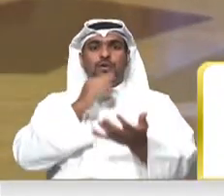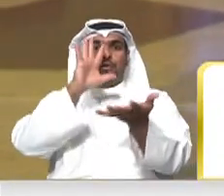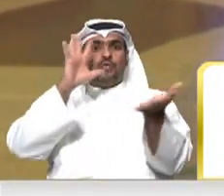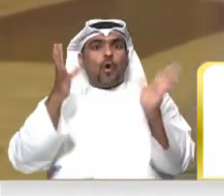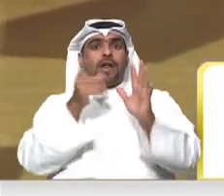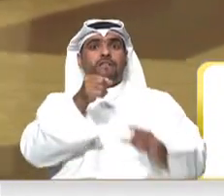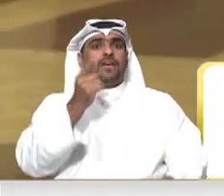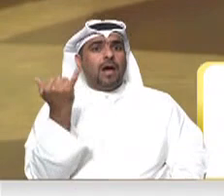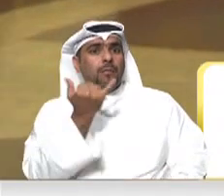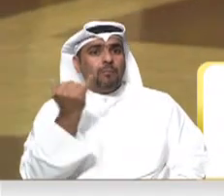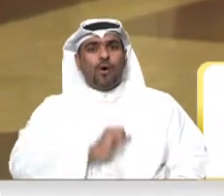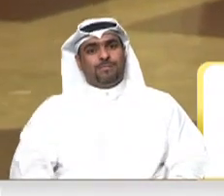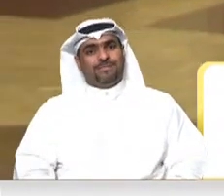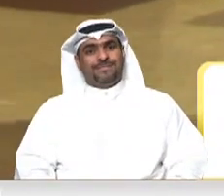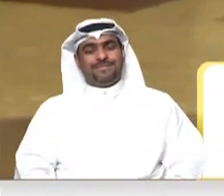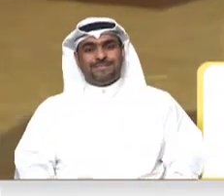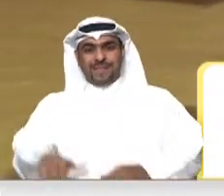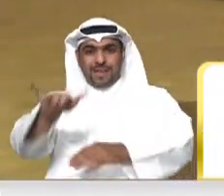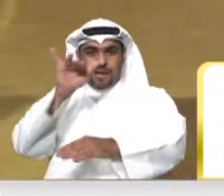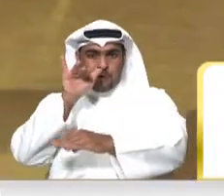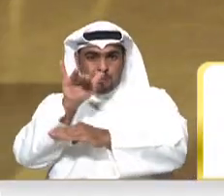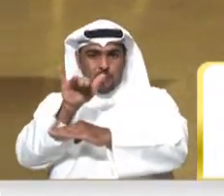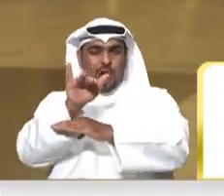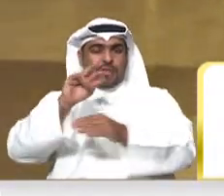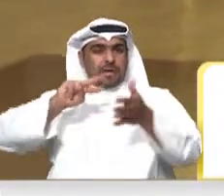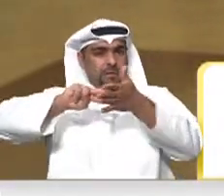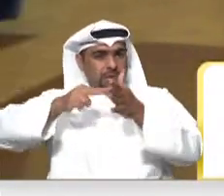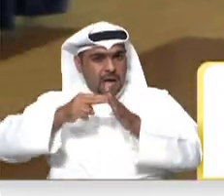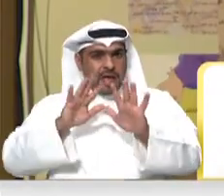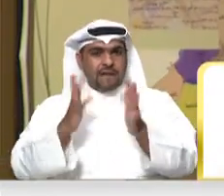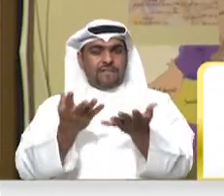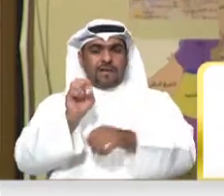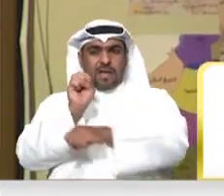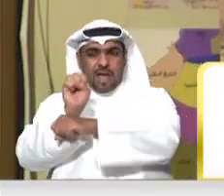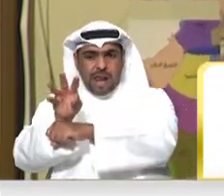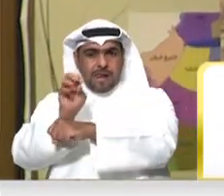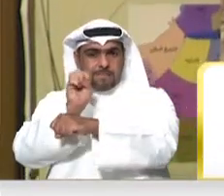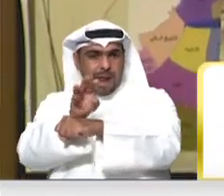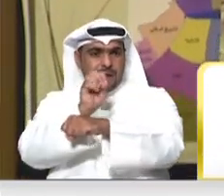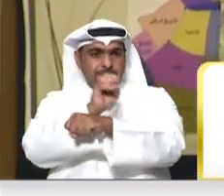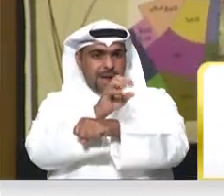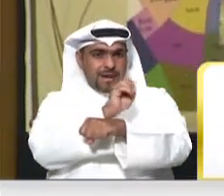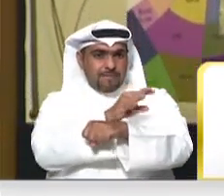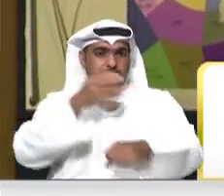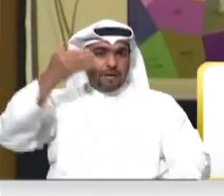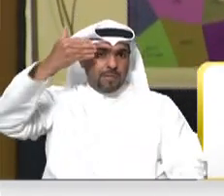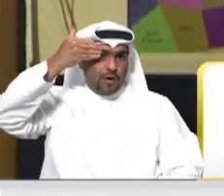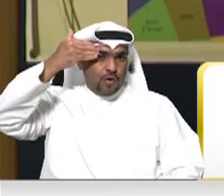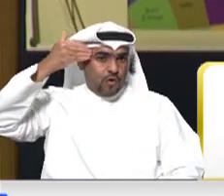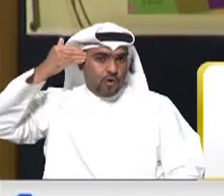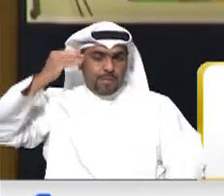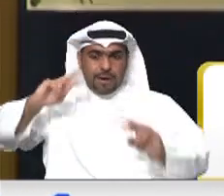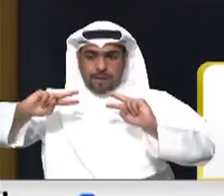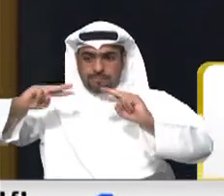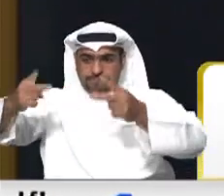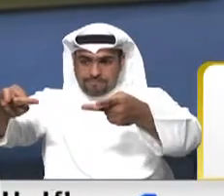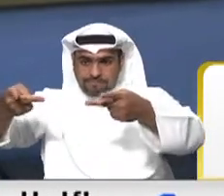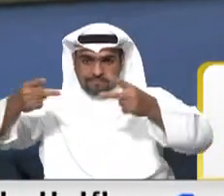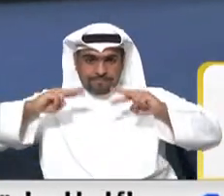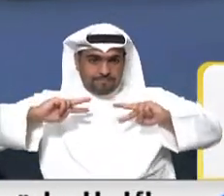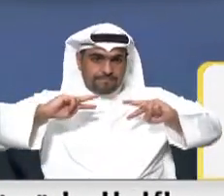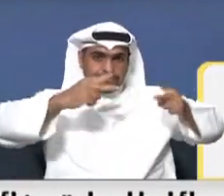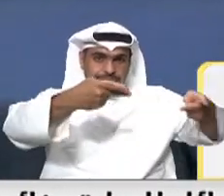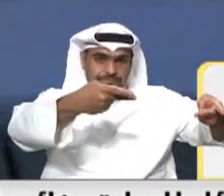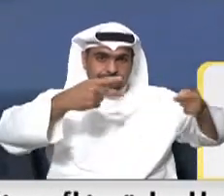عمل ومحاضرات ستساعد الطلبه والمهتمين في تبادل الخبرات العلميه والاكاديميه وتعريفهم